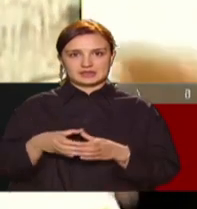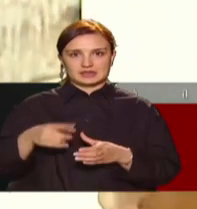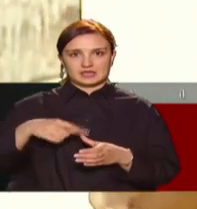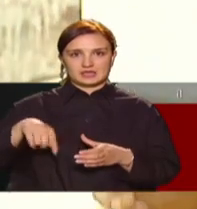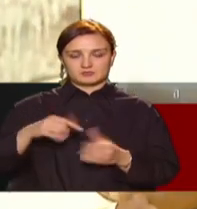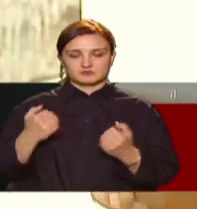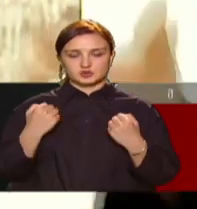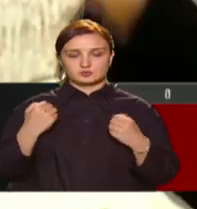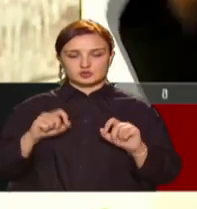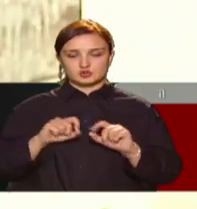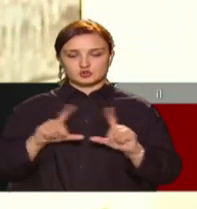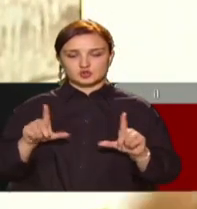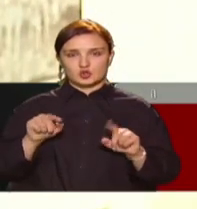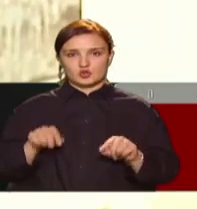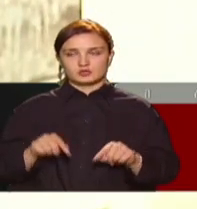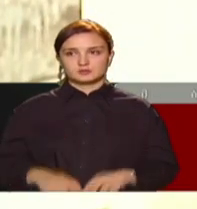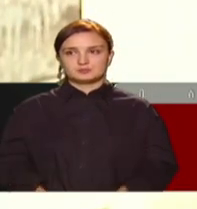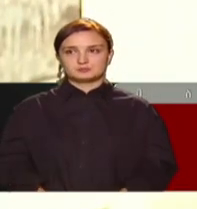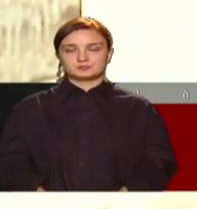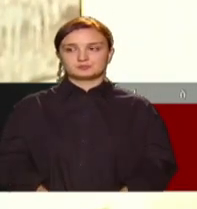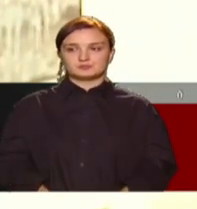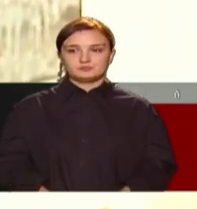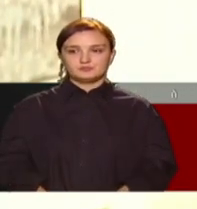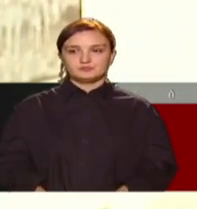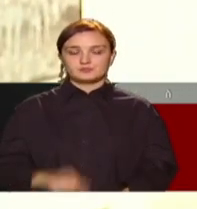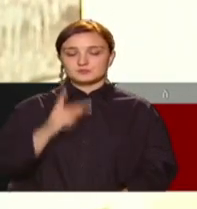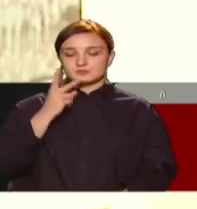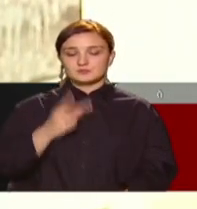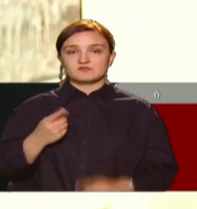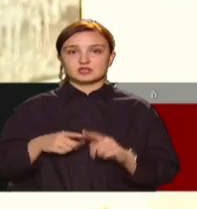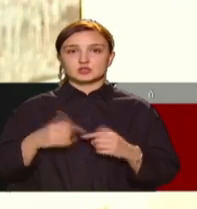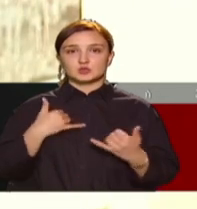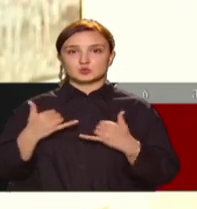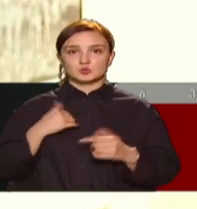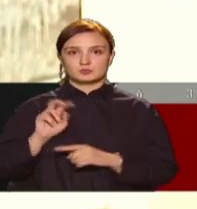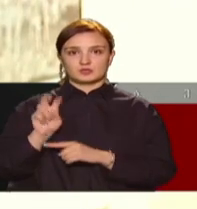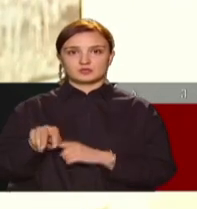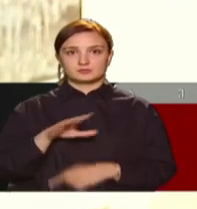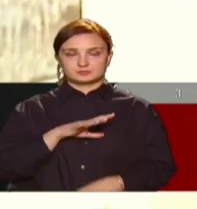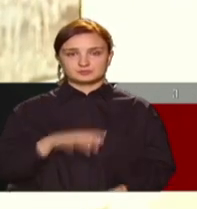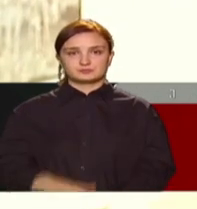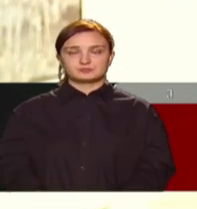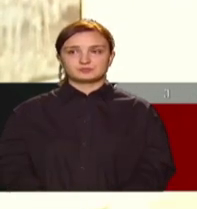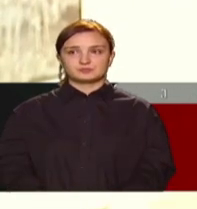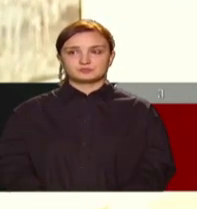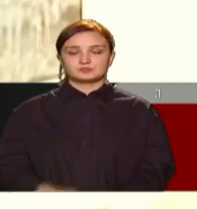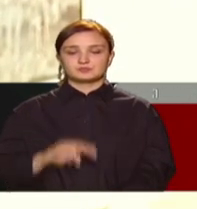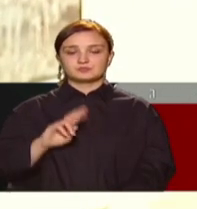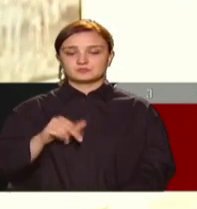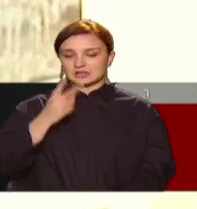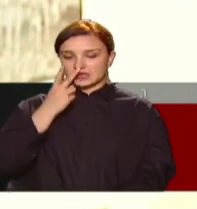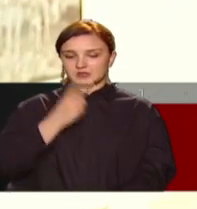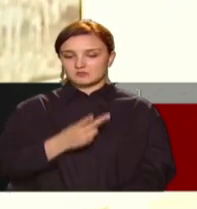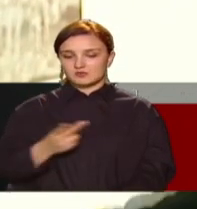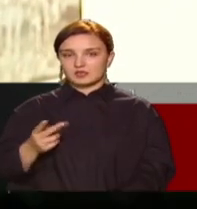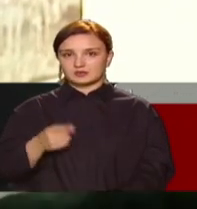აი ამ სპორტ სკოლას გადმოჰყურებს ზემოდან, იქ სტუმრად იმყოფებოდა და გადმოხედა აი